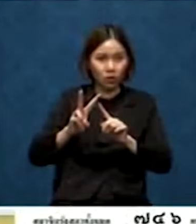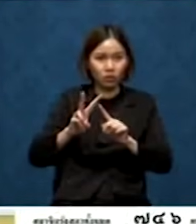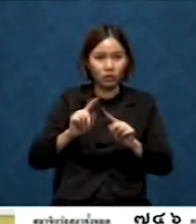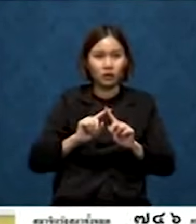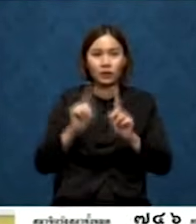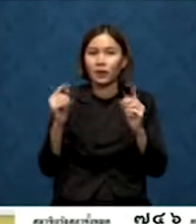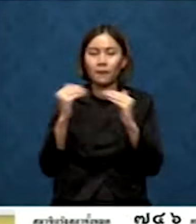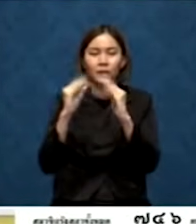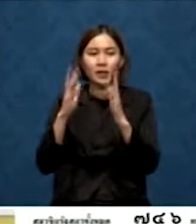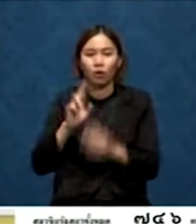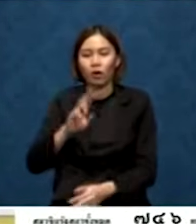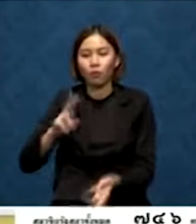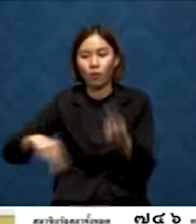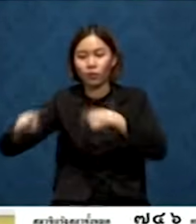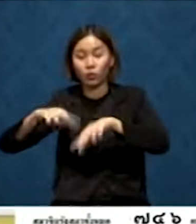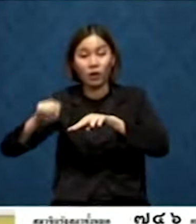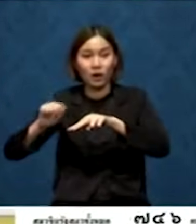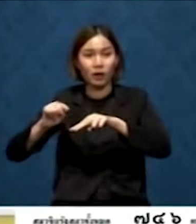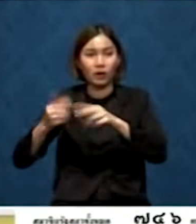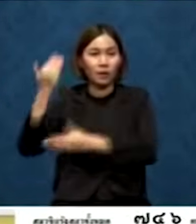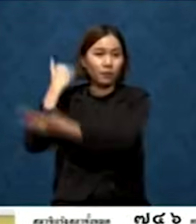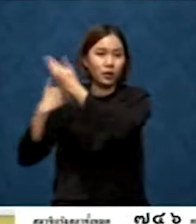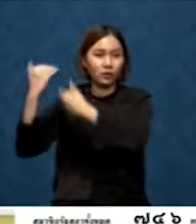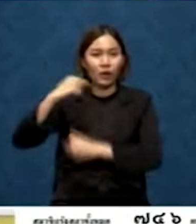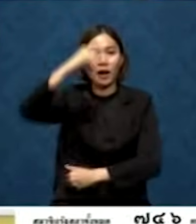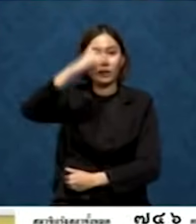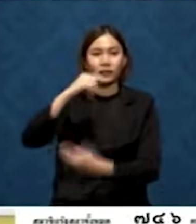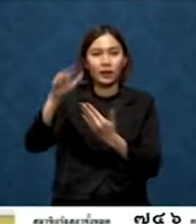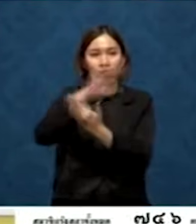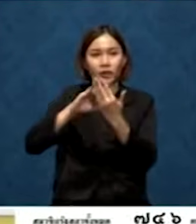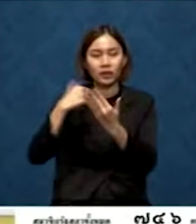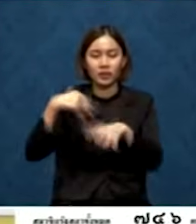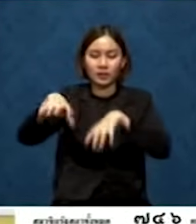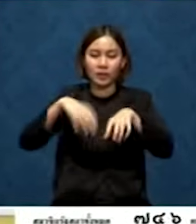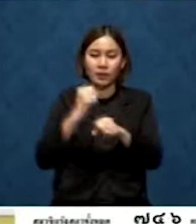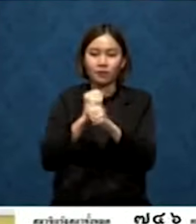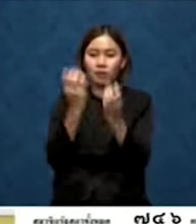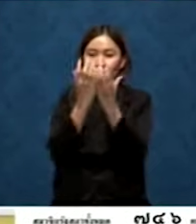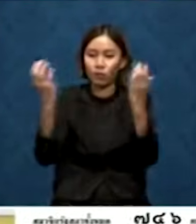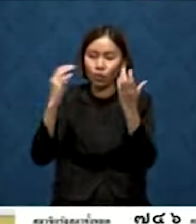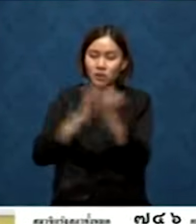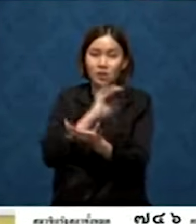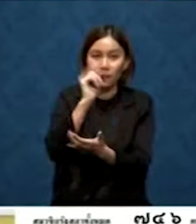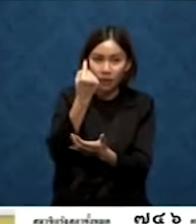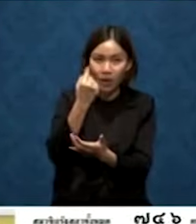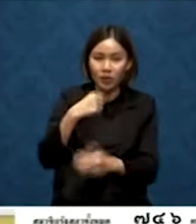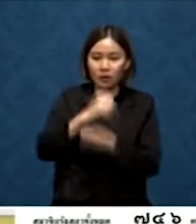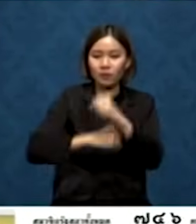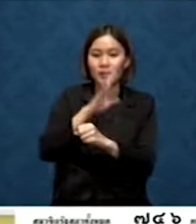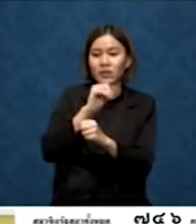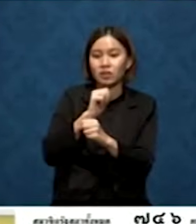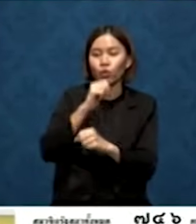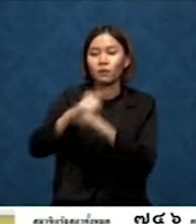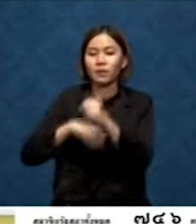แบบการปกครองความจริงแล้วในประวัติศาสตร์การเมืองไทยทุกครั้งที่มีการจัดทำรัฐธรรมนูญฉบับใหม่ไม่ว่าจะเป็น 40มา 50